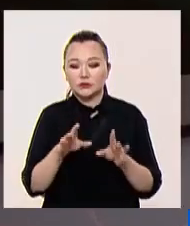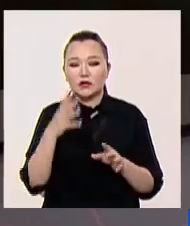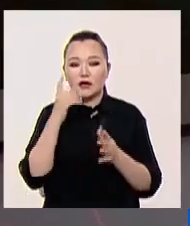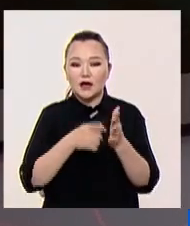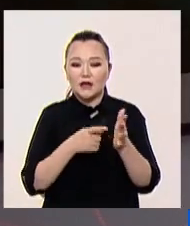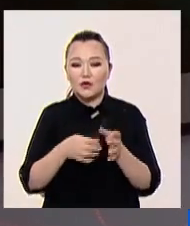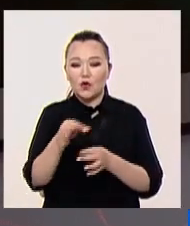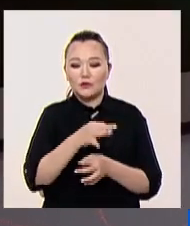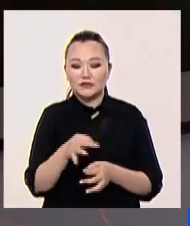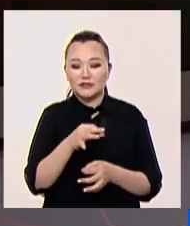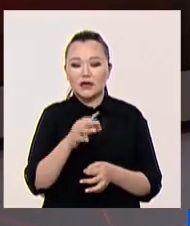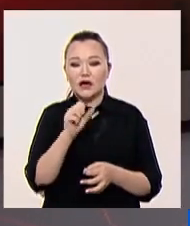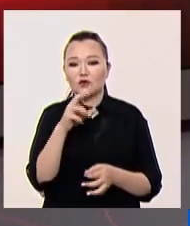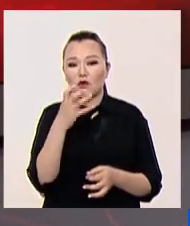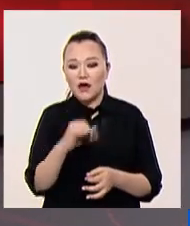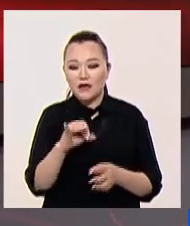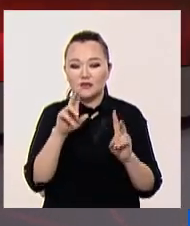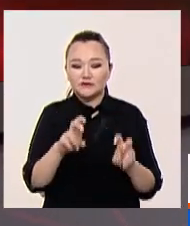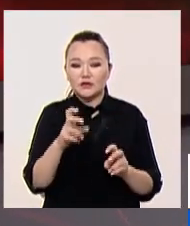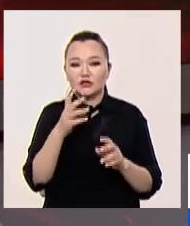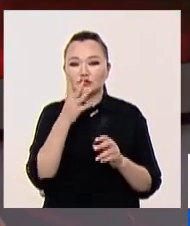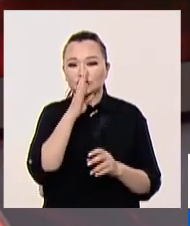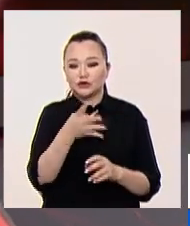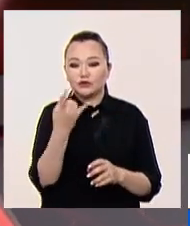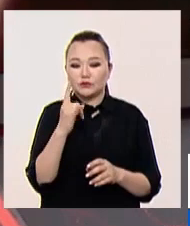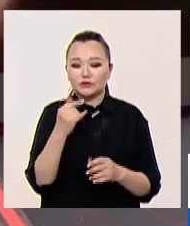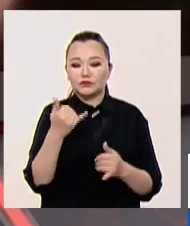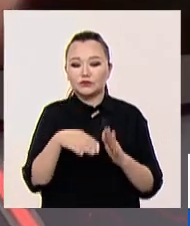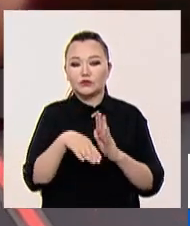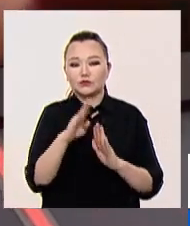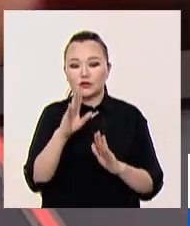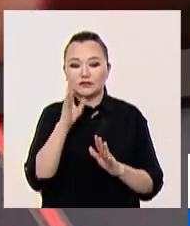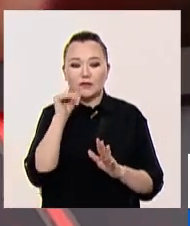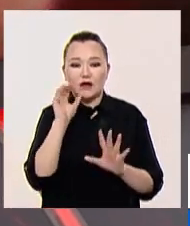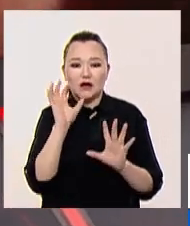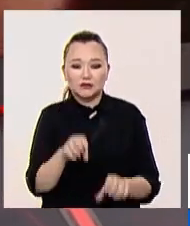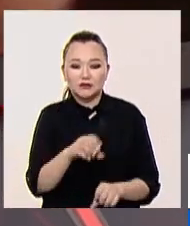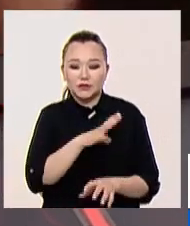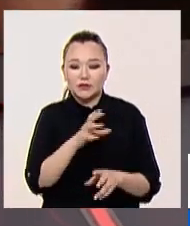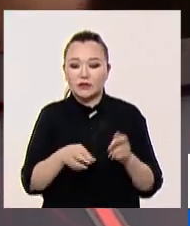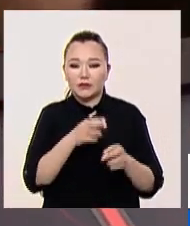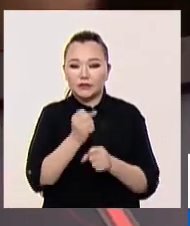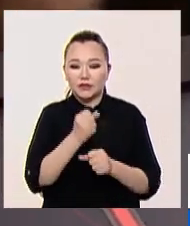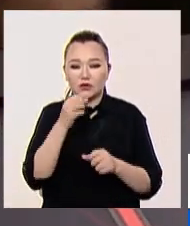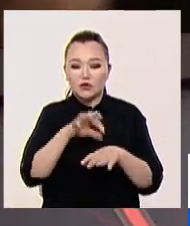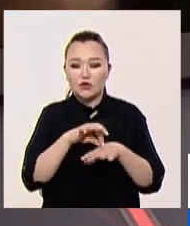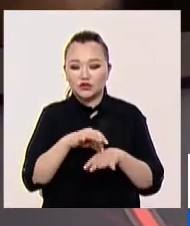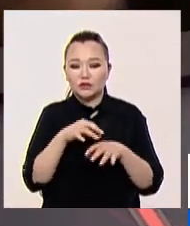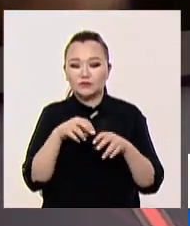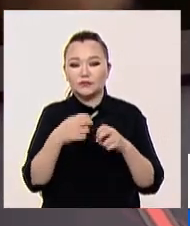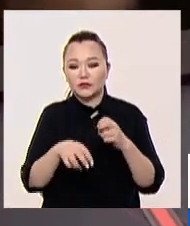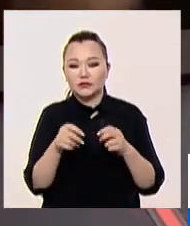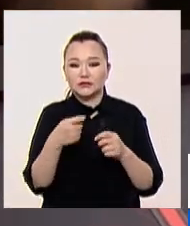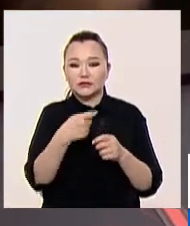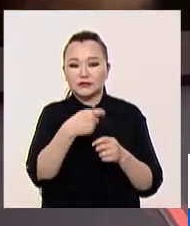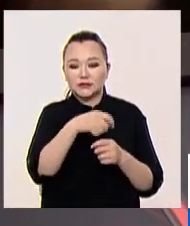Қарағанды облысының Ақтоғай ауданында ит талаған 4 жасар баланың беті бері қарады. Дәрігерлер оған ота жасап, терісінің жыртылған жерлерін